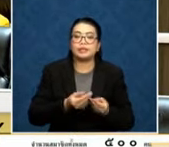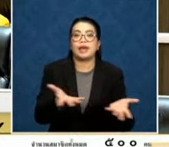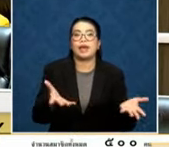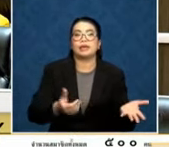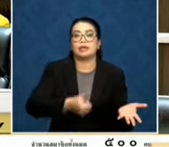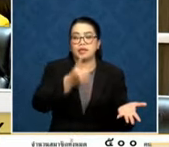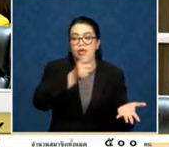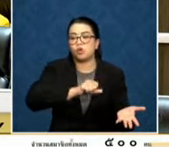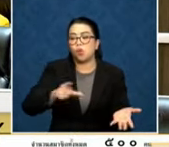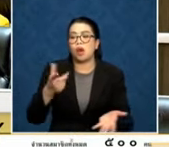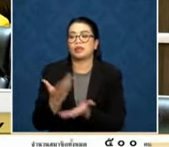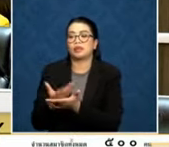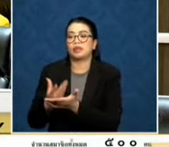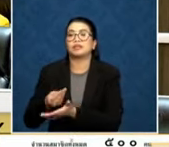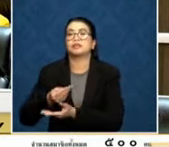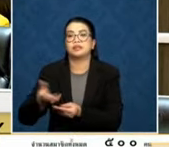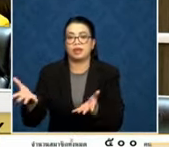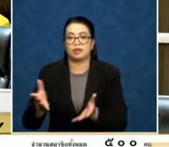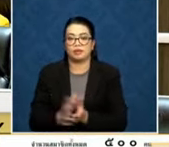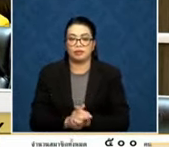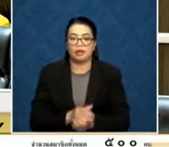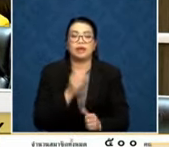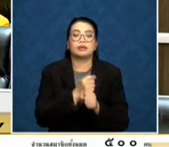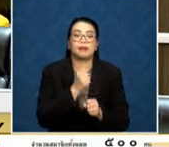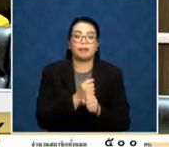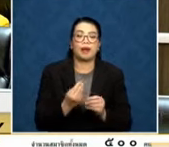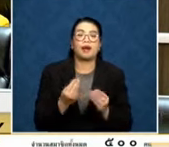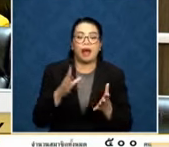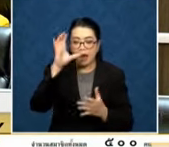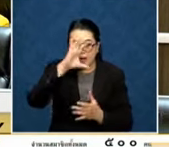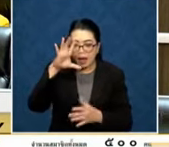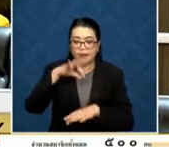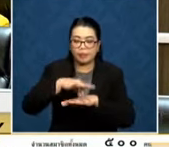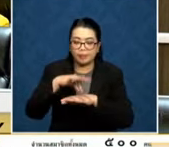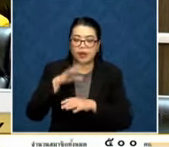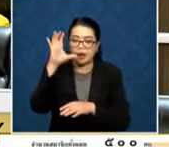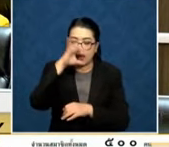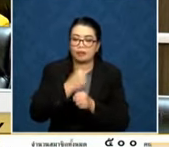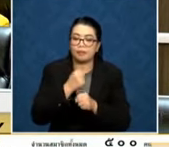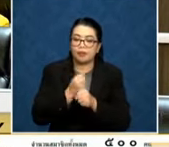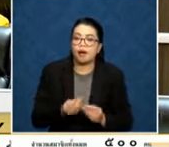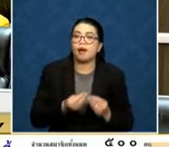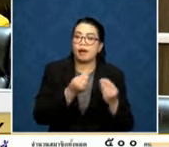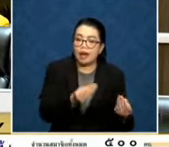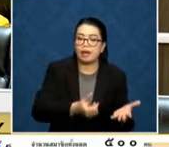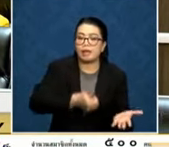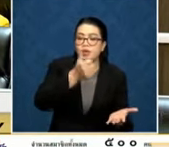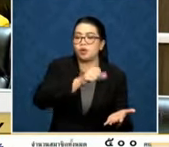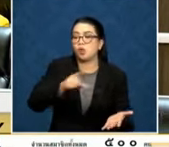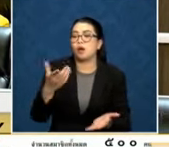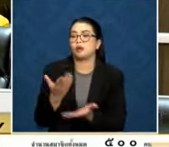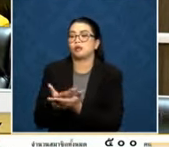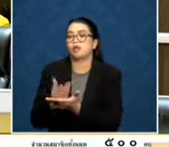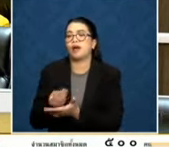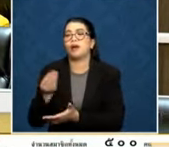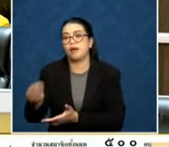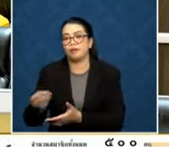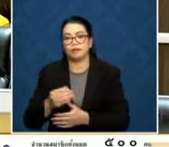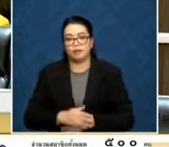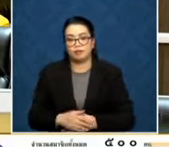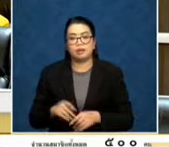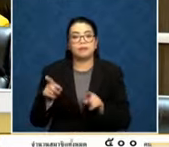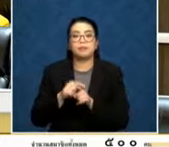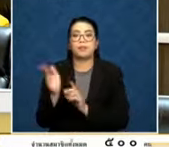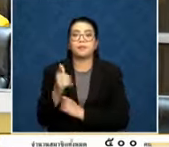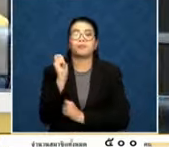เงินยืนยันนะครับว่าแจกงานให้กับพี่น้องประชาชนเสมือนหนึ่งสอนวิชาตกปลาแล้วแจก